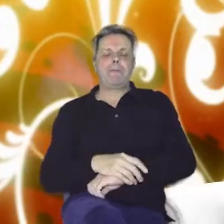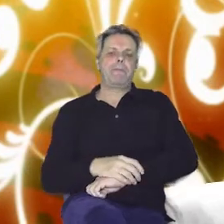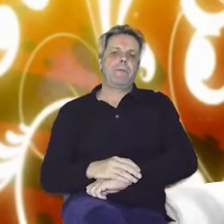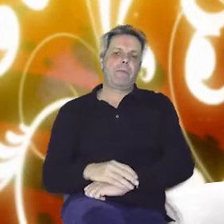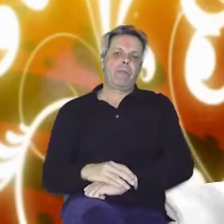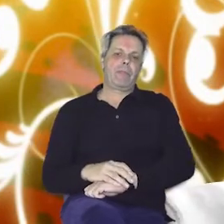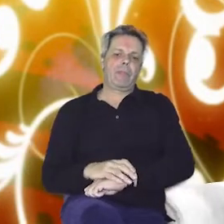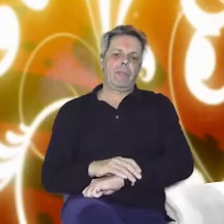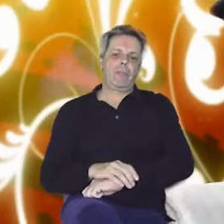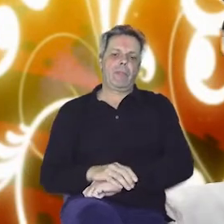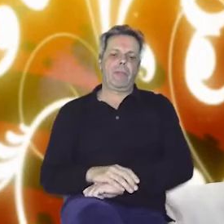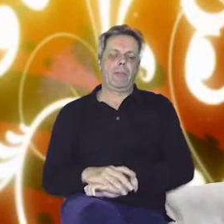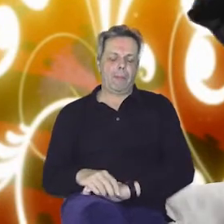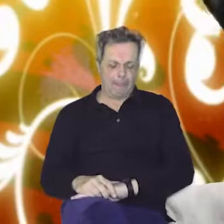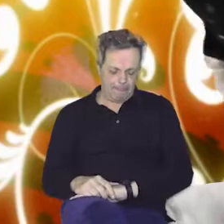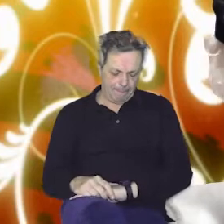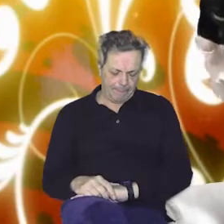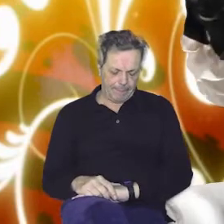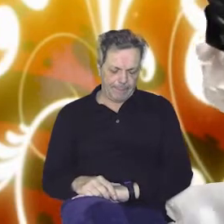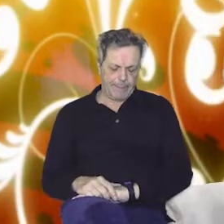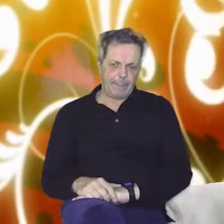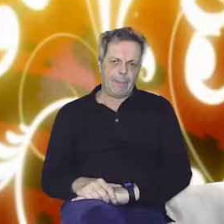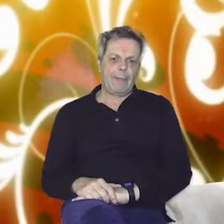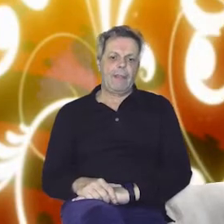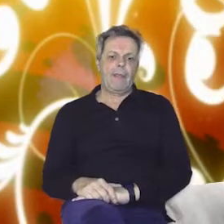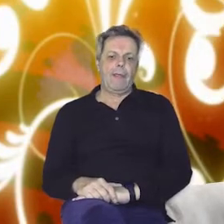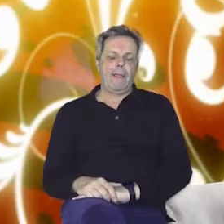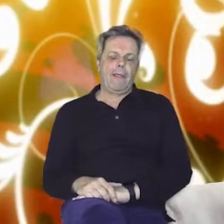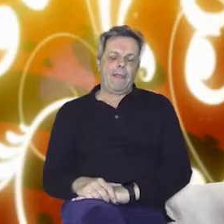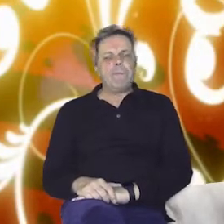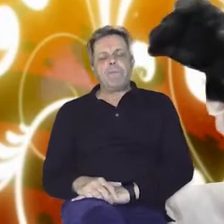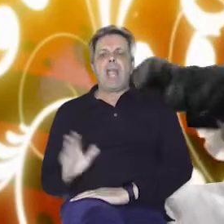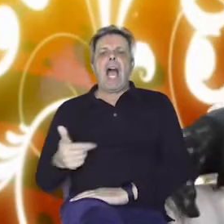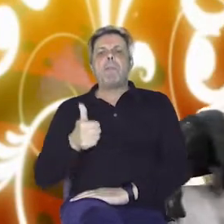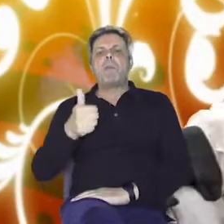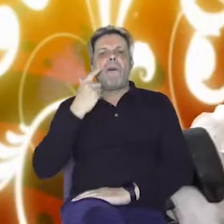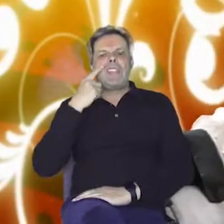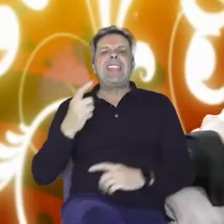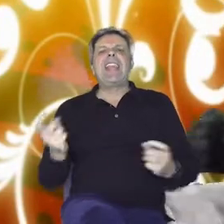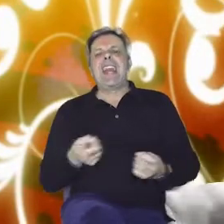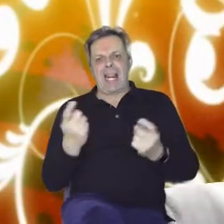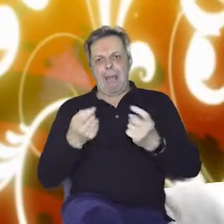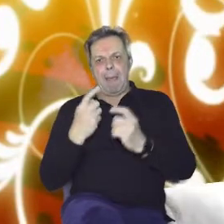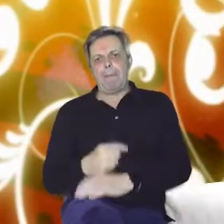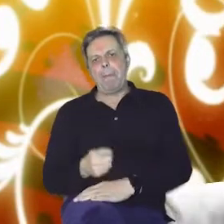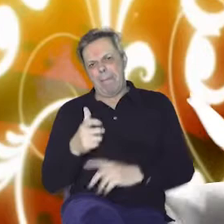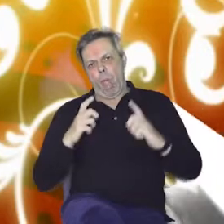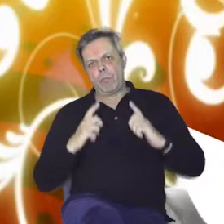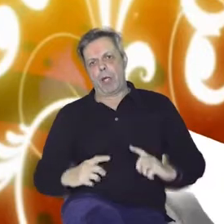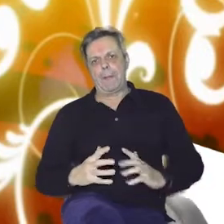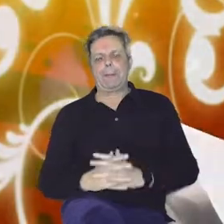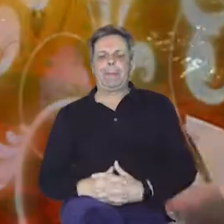njih malo izanalizirali, a hoćemo poslije se najprije da pogledamo reklame, da se 3 minute odmorimo. Može. Evo.